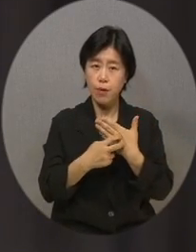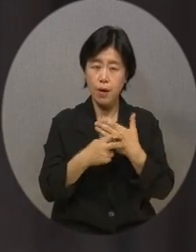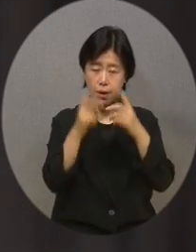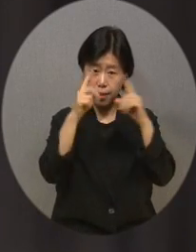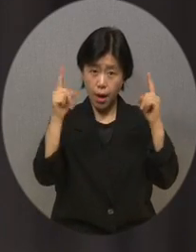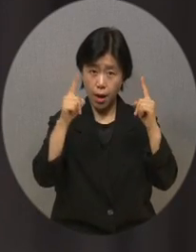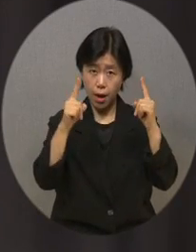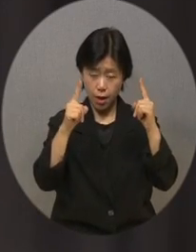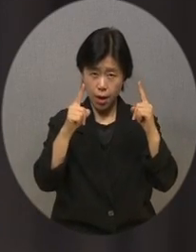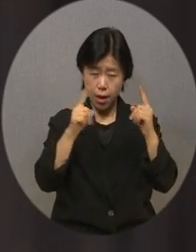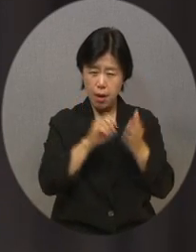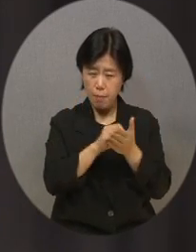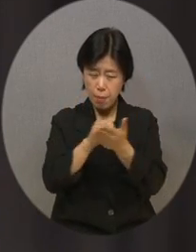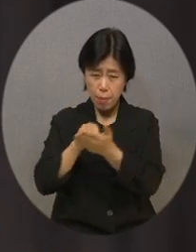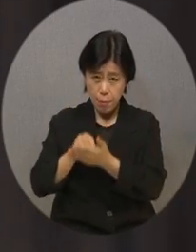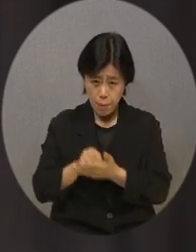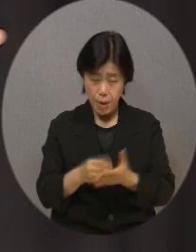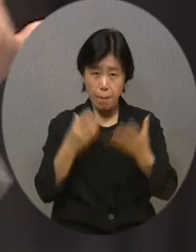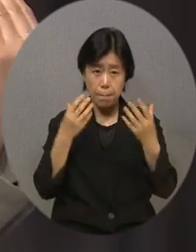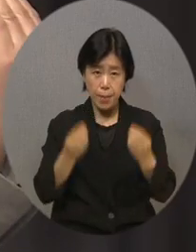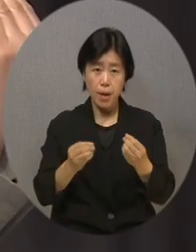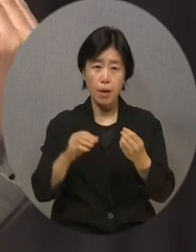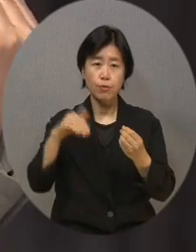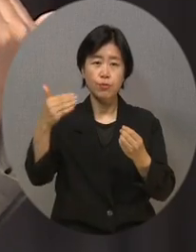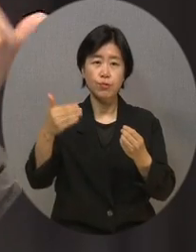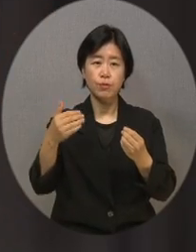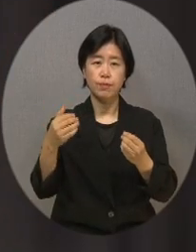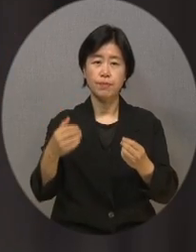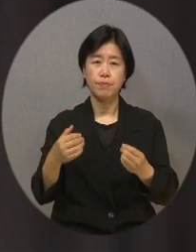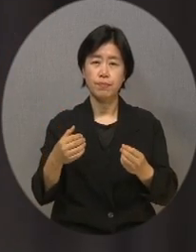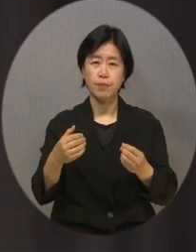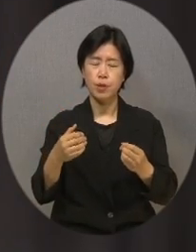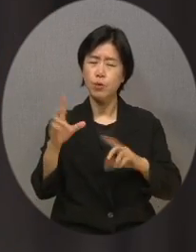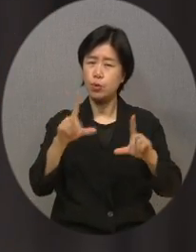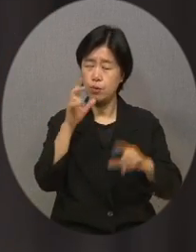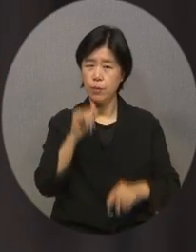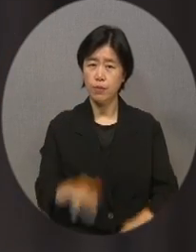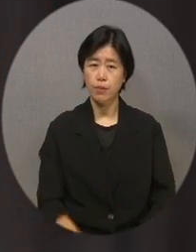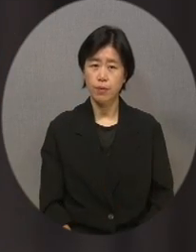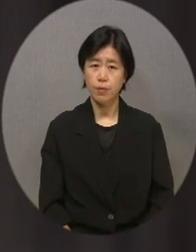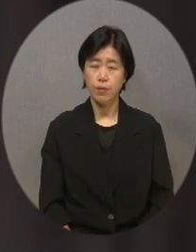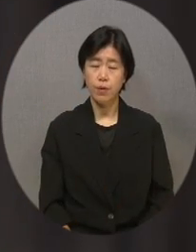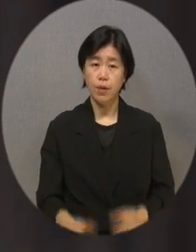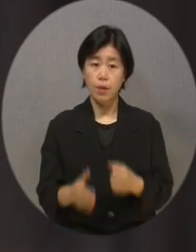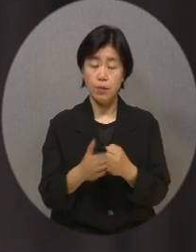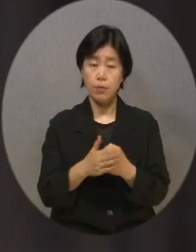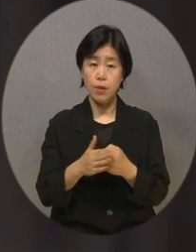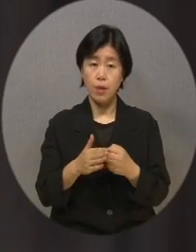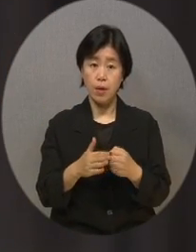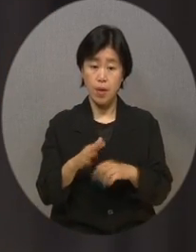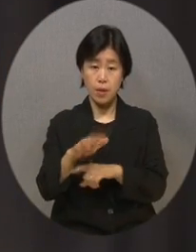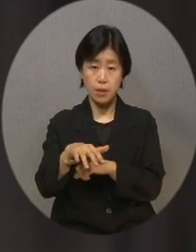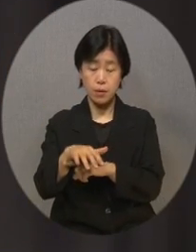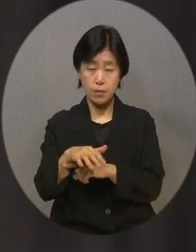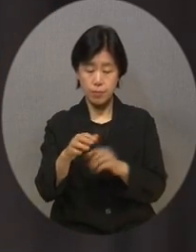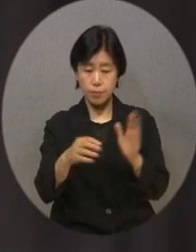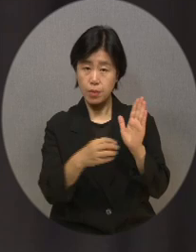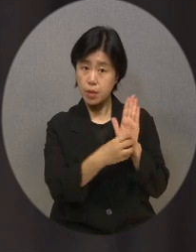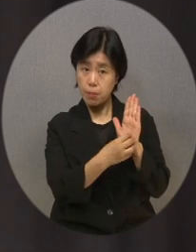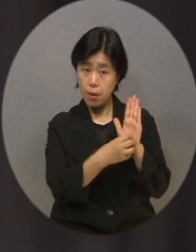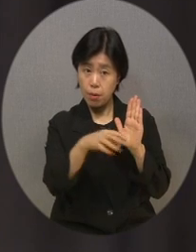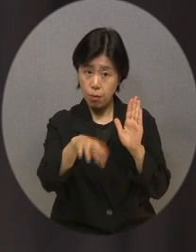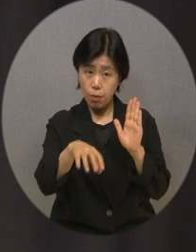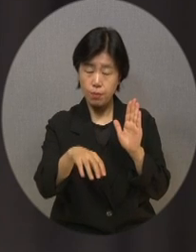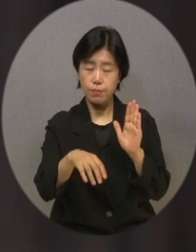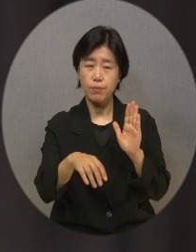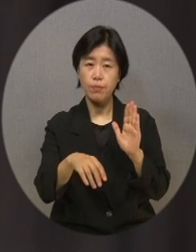거예요. 그래가지고 졸업하면 올라가 버려요. 지금 지역 인재가 있긴 하나 그걸 이게 심각하게